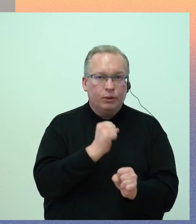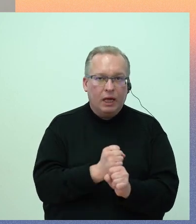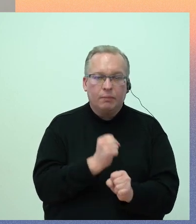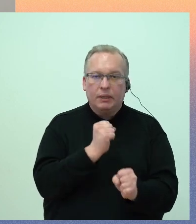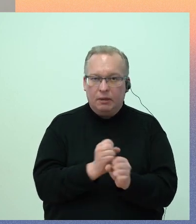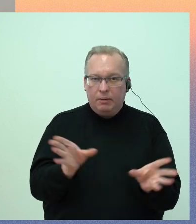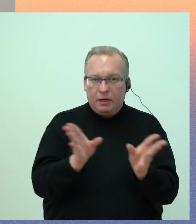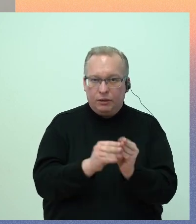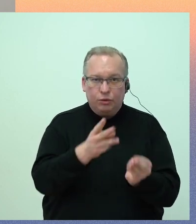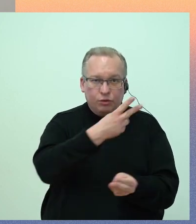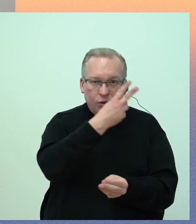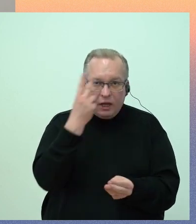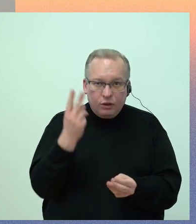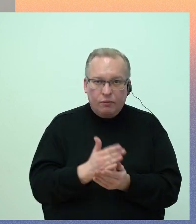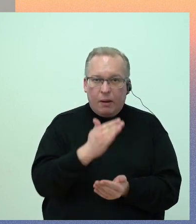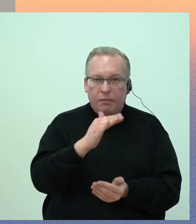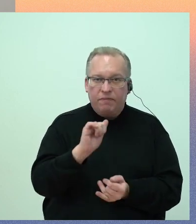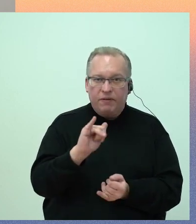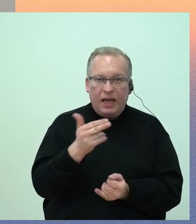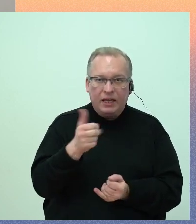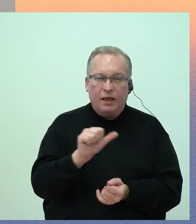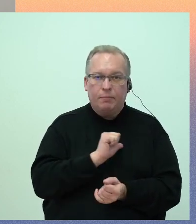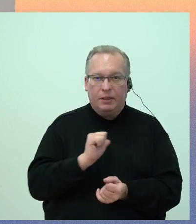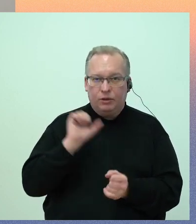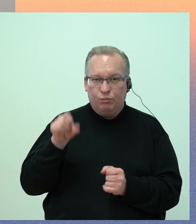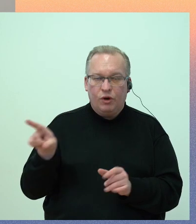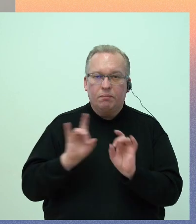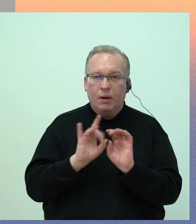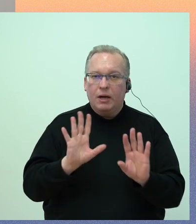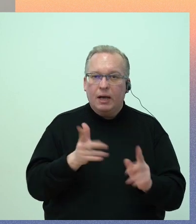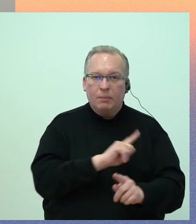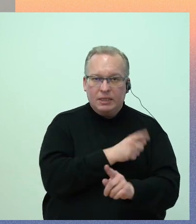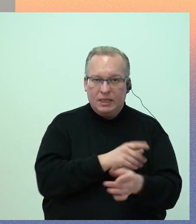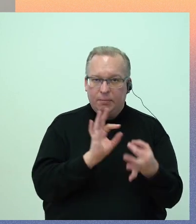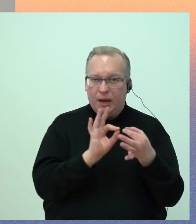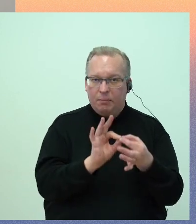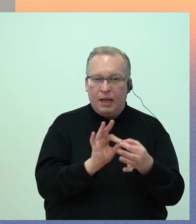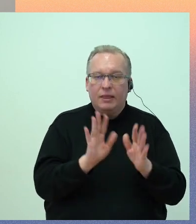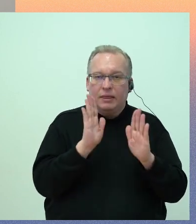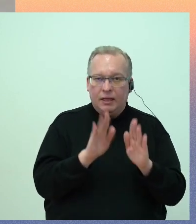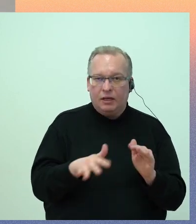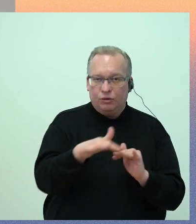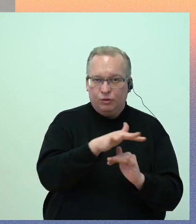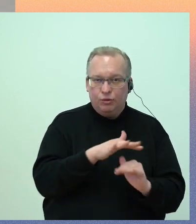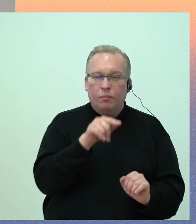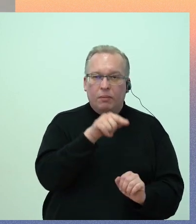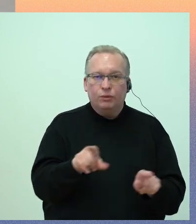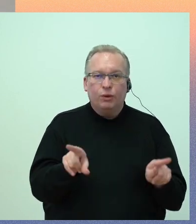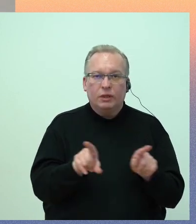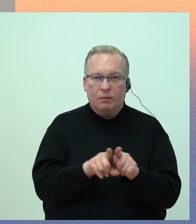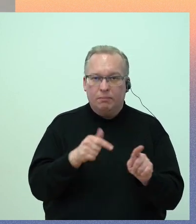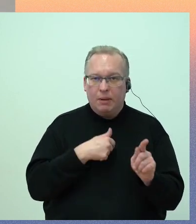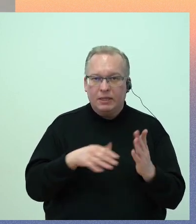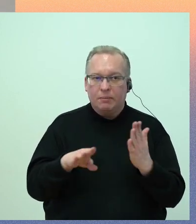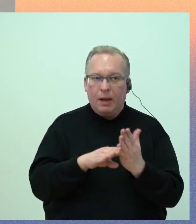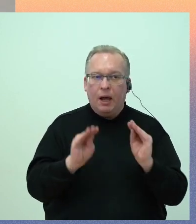kartu su Lietuva ir Faina tikrai pati gali papasakoti, kaip glaudžiai mes dirbame ne vien tik tai su bendruomenė, bet kad mes ir